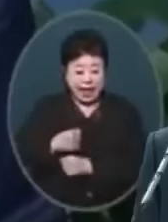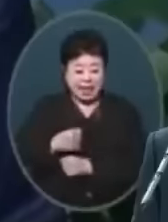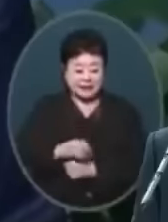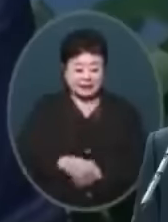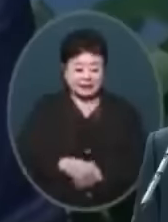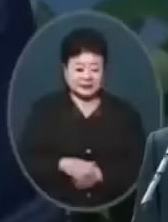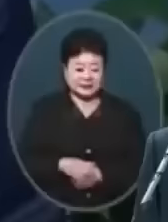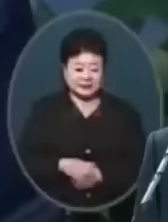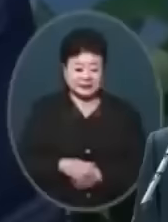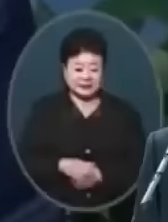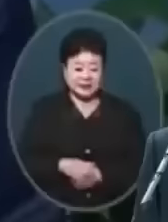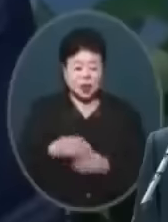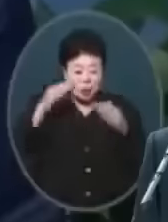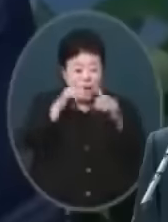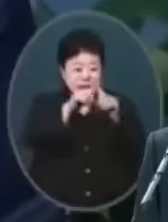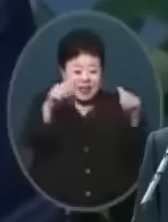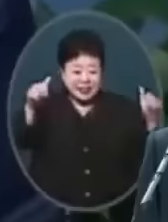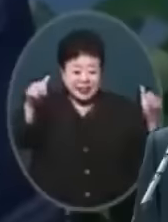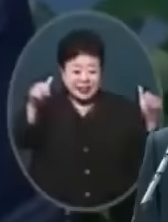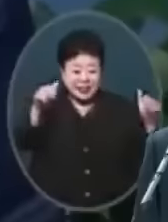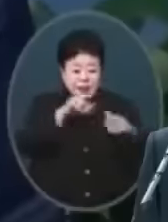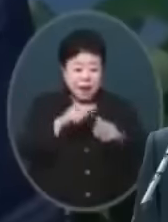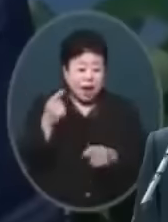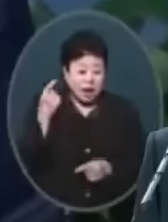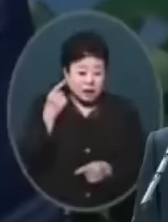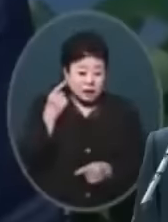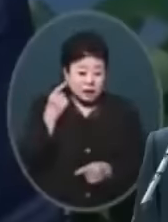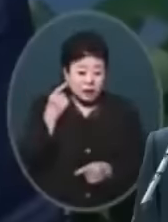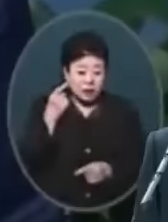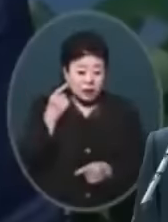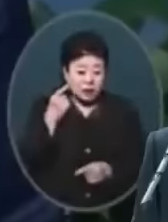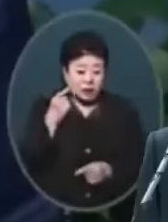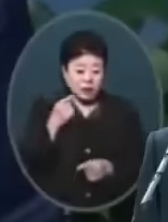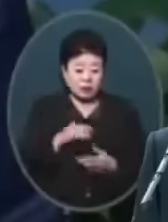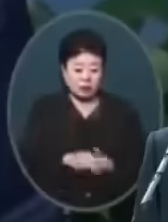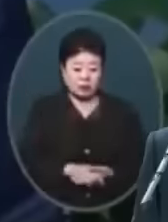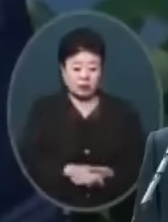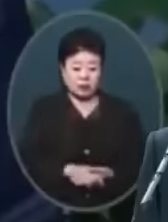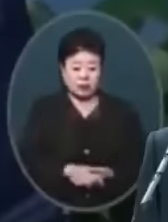군대 골리앗은 그 말을 듣고 앙천대소했습니다.